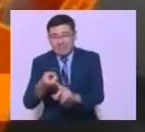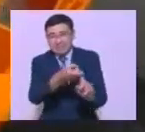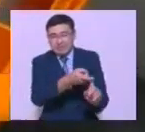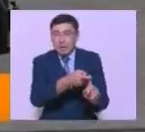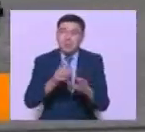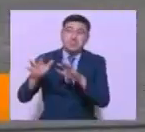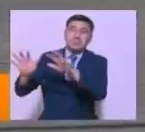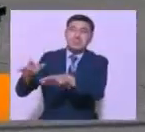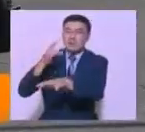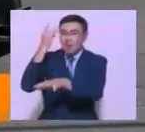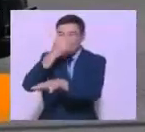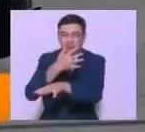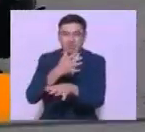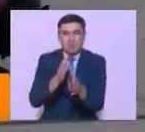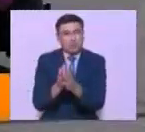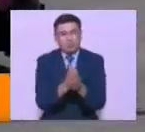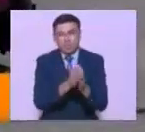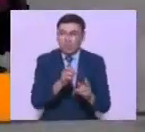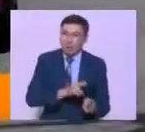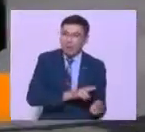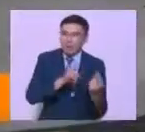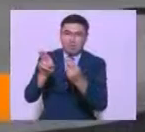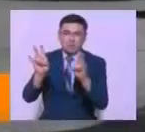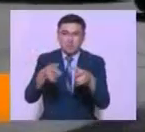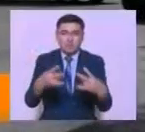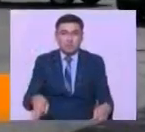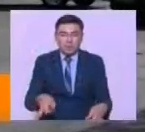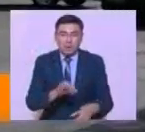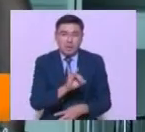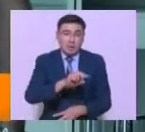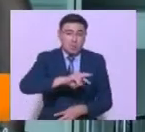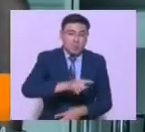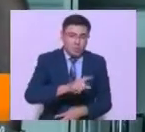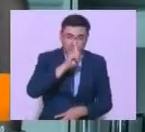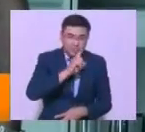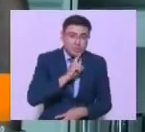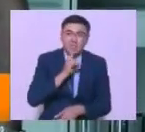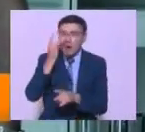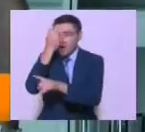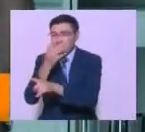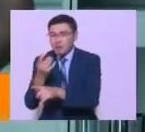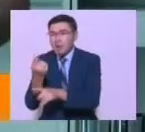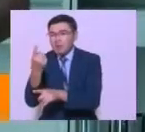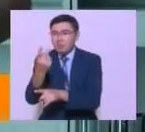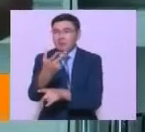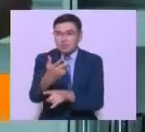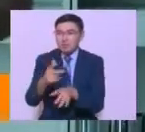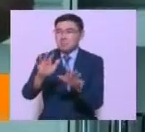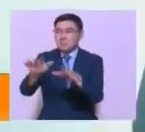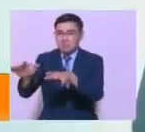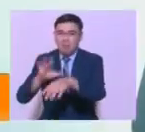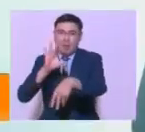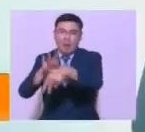саяхаттамауға шақырады. Айта кетейік, маймыл шешегі инфекциясы шілде айында Африканың бірқатар елінде тіркелген еді. Осыған